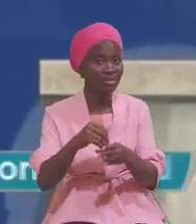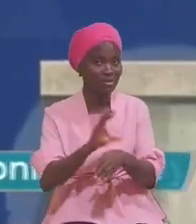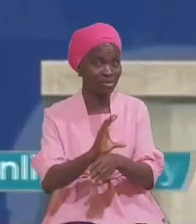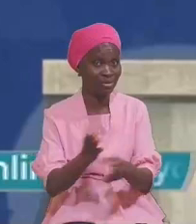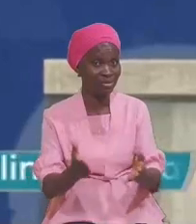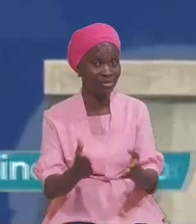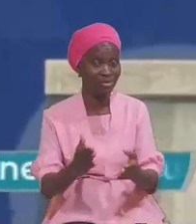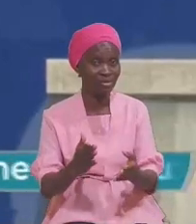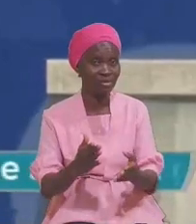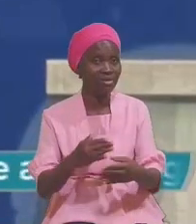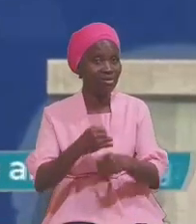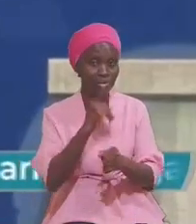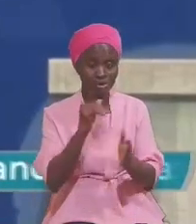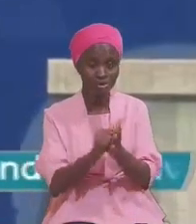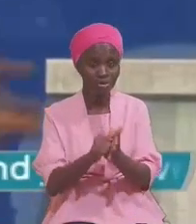donnez-nous